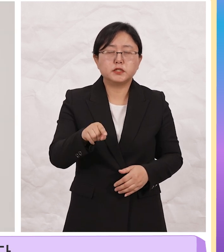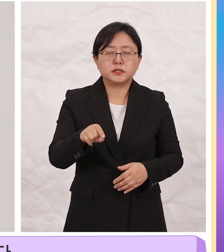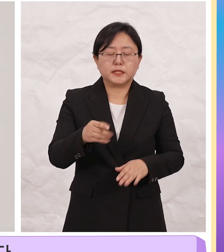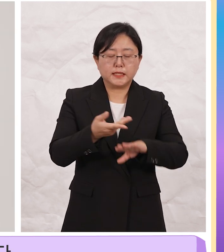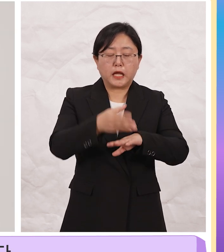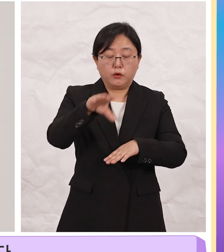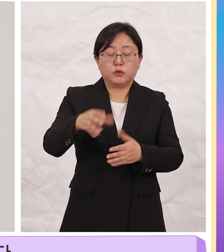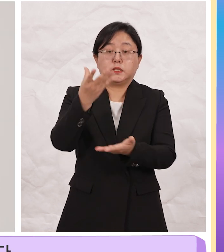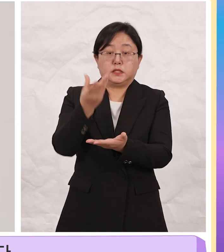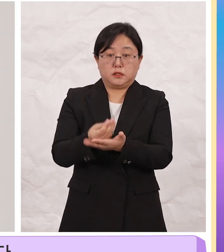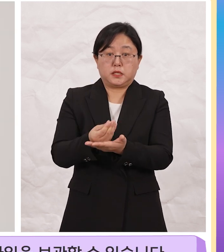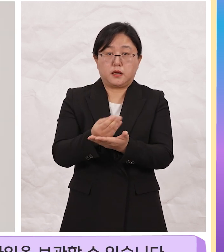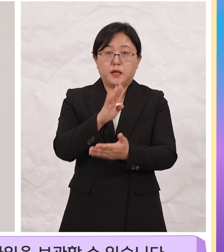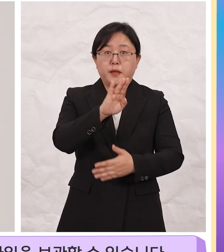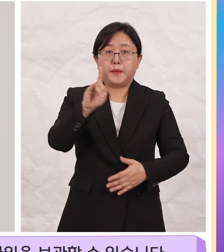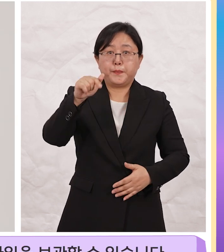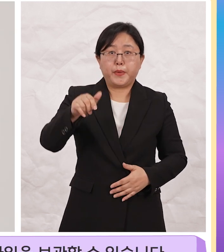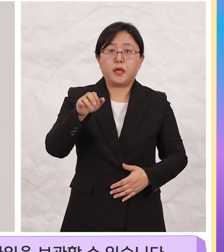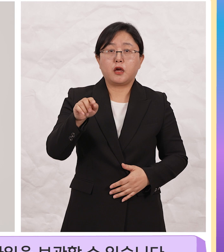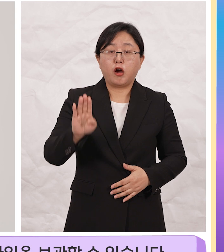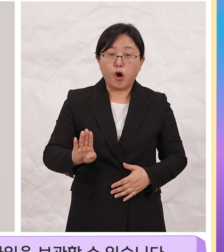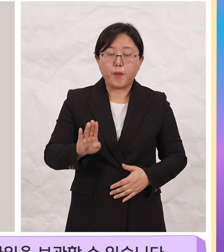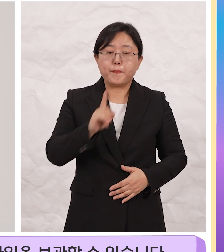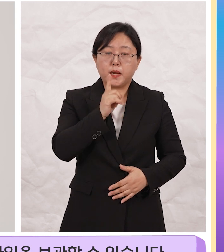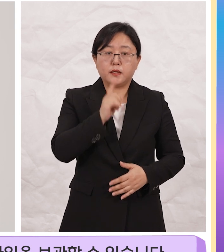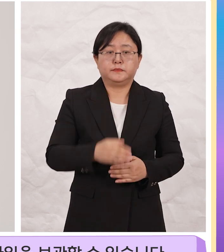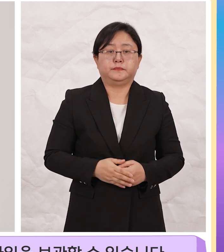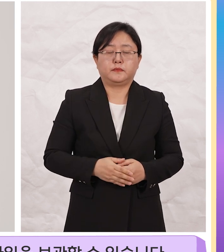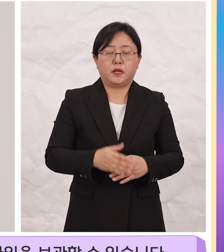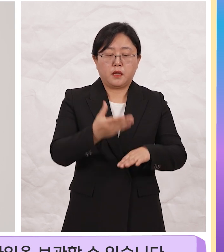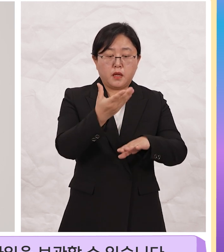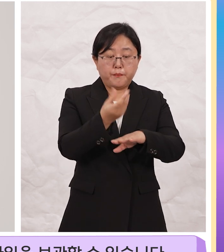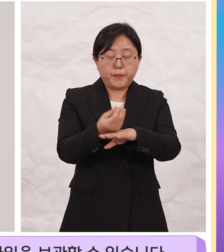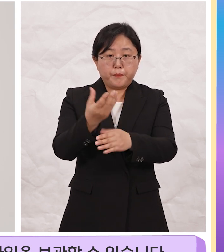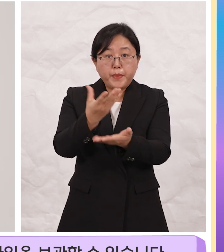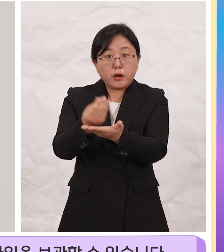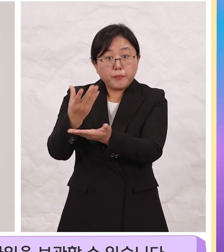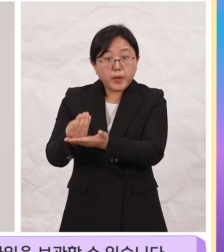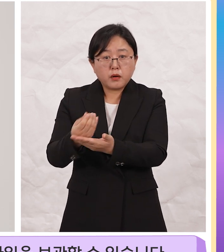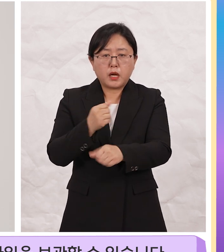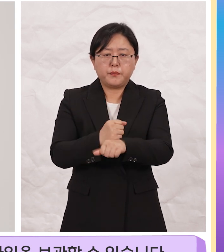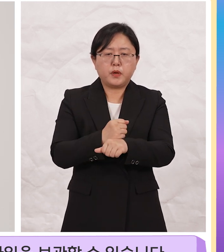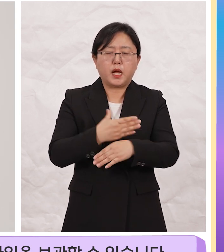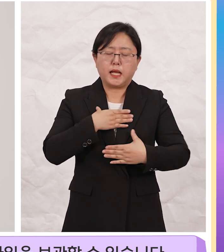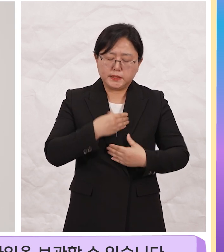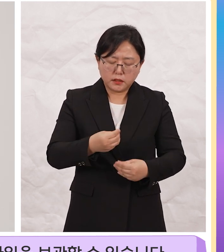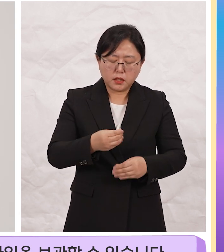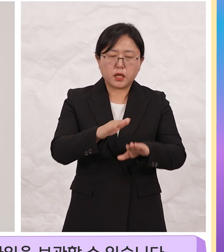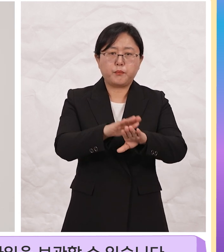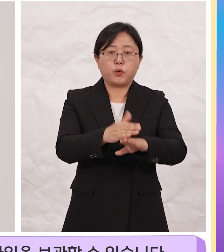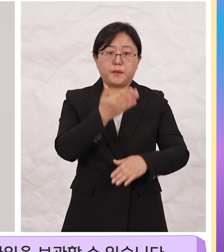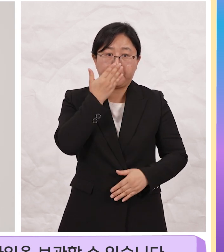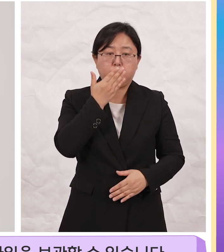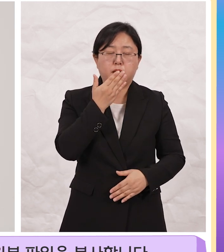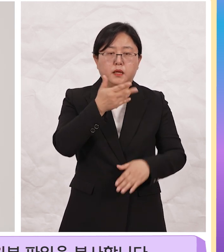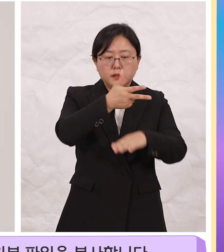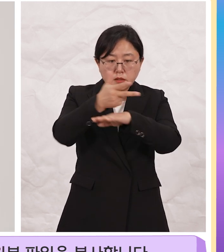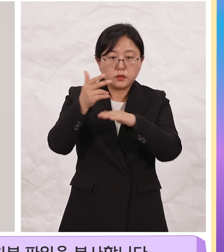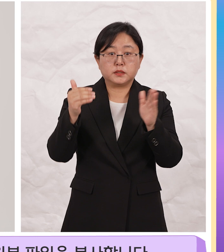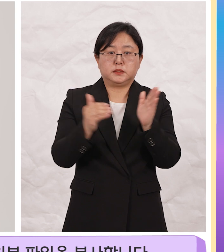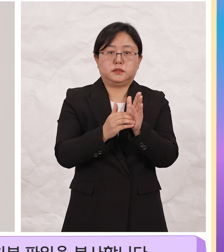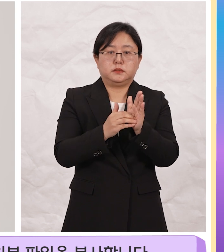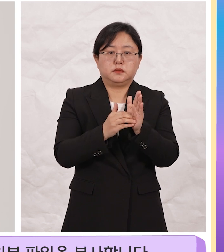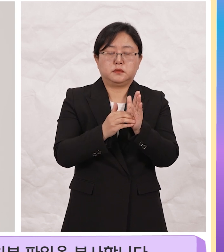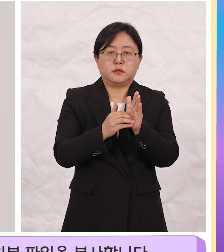이것을 백업이라고 합니다. 백업 전용 드라이브를 여러 개 구축하면 안전하게 파일을 보관할 수 있습니다.